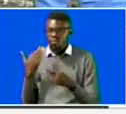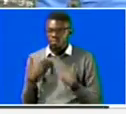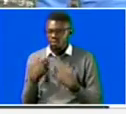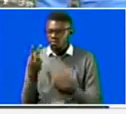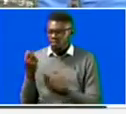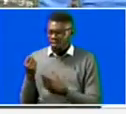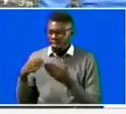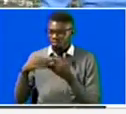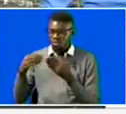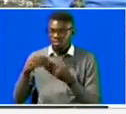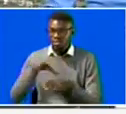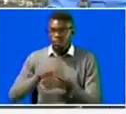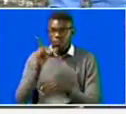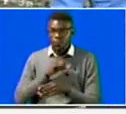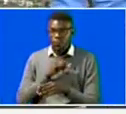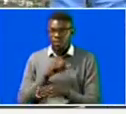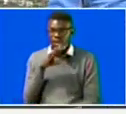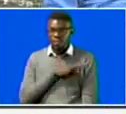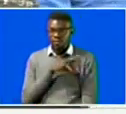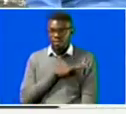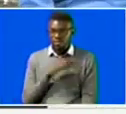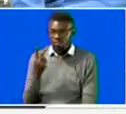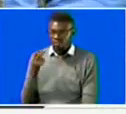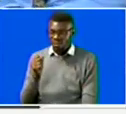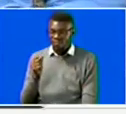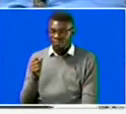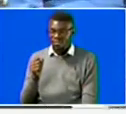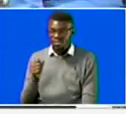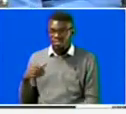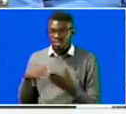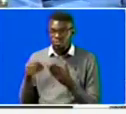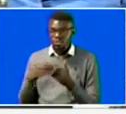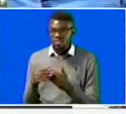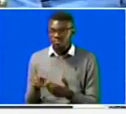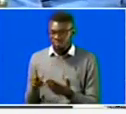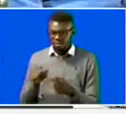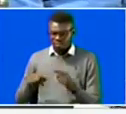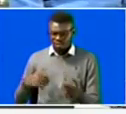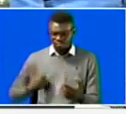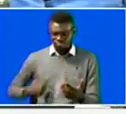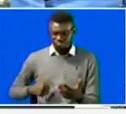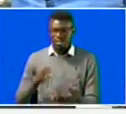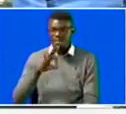$25 ya royalties. You know, yes. $25, hii gitaa nacheza ni $3,000.